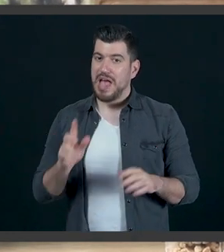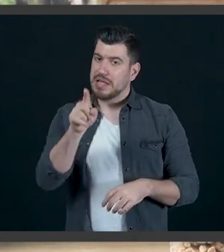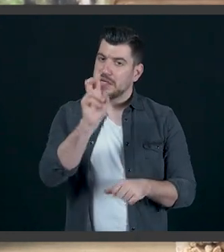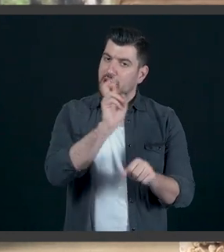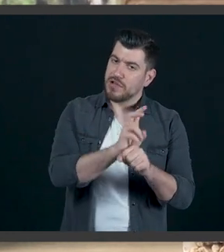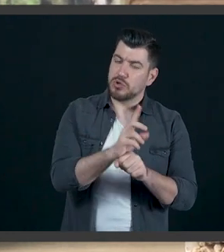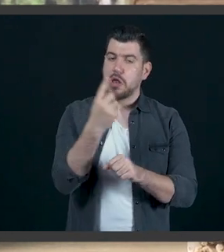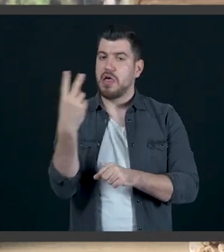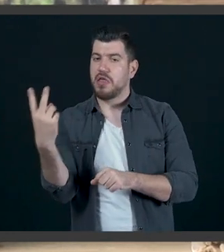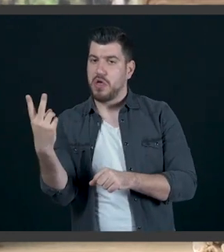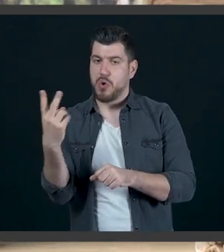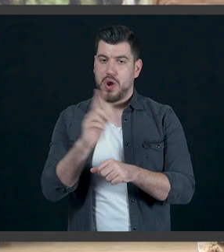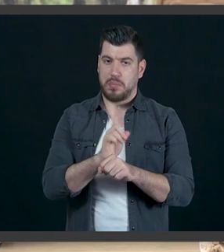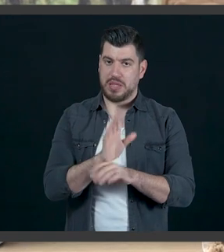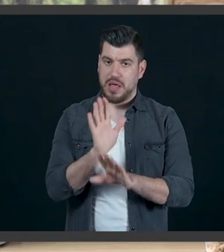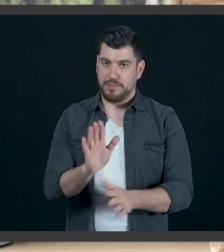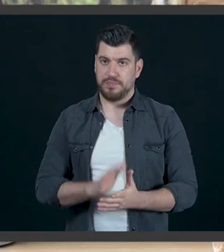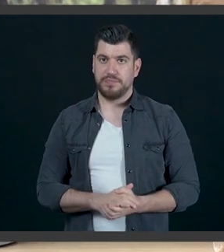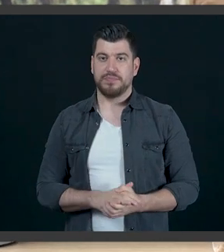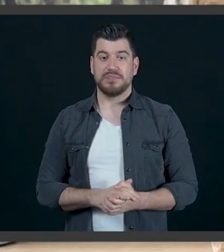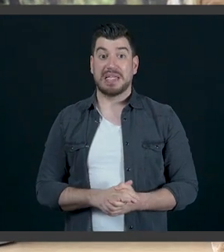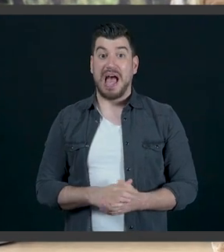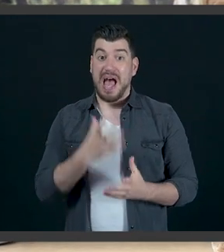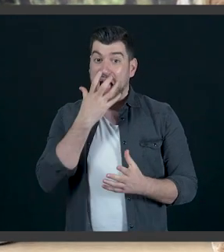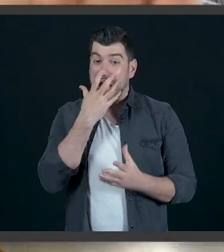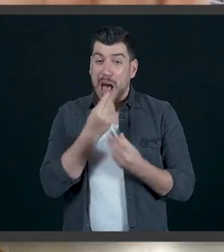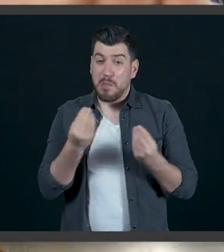εσείς 1-2 λεπτάκια. Αλλά καίει.